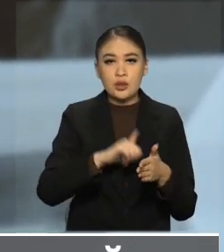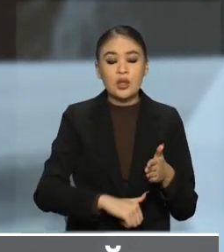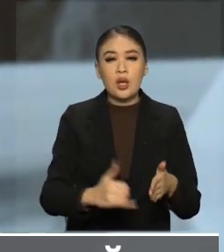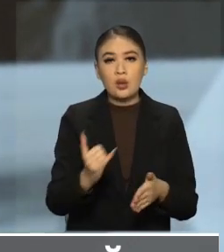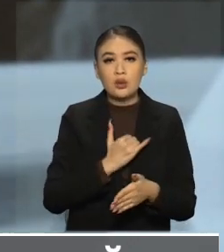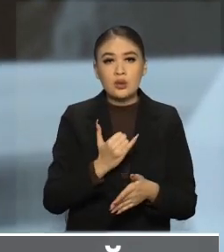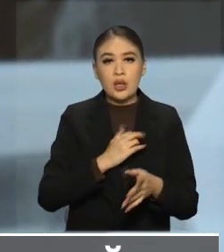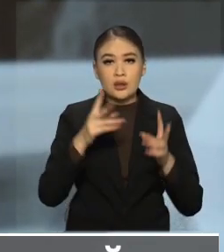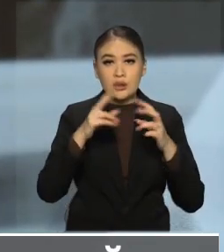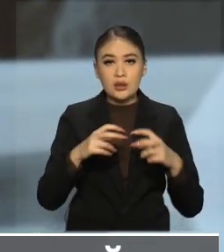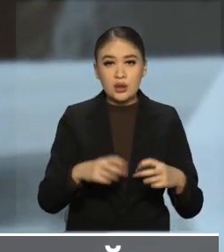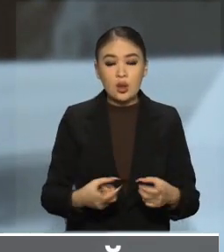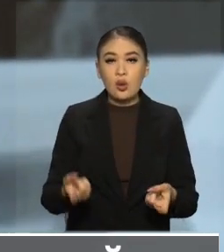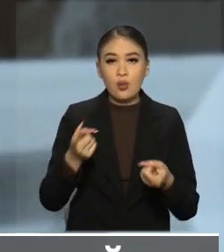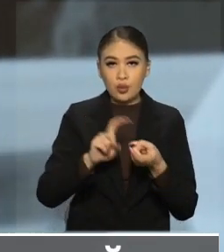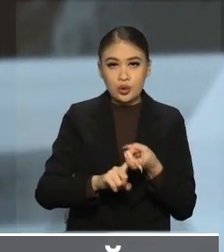тексеруіміз бойынша,